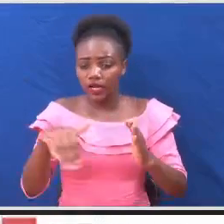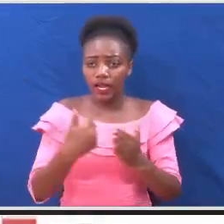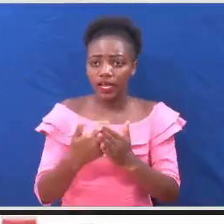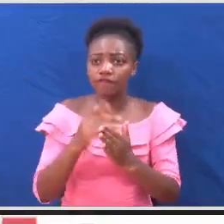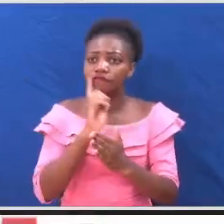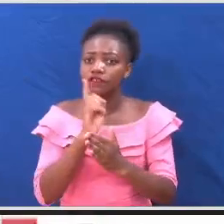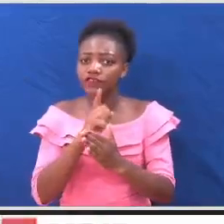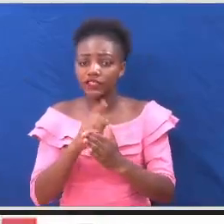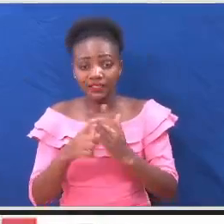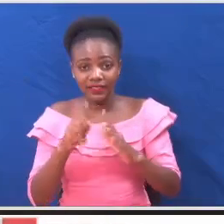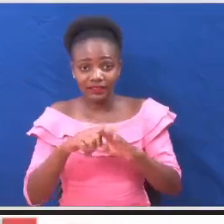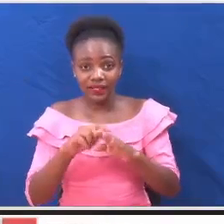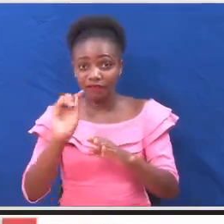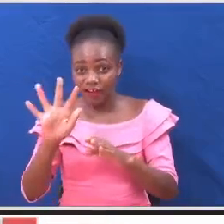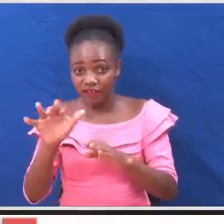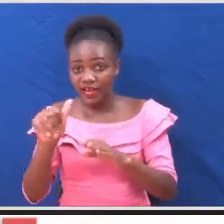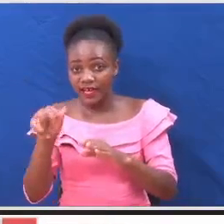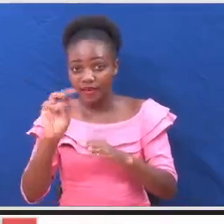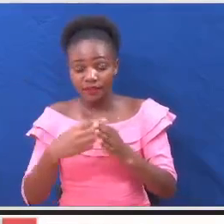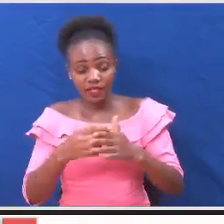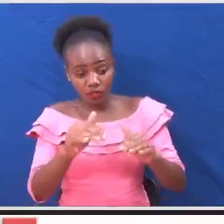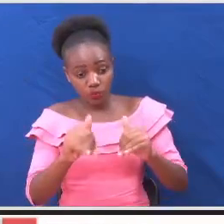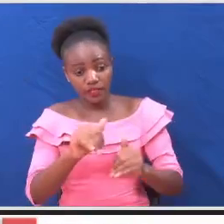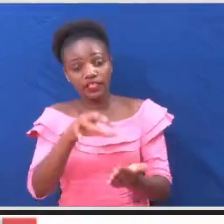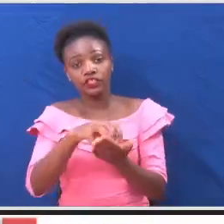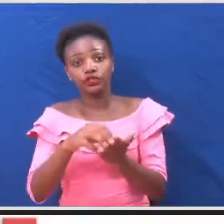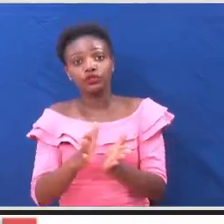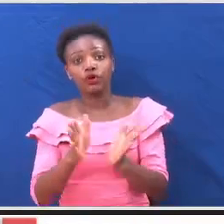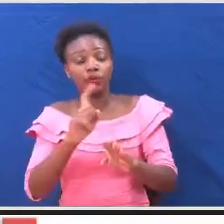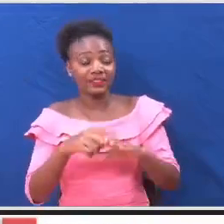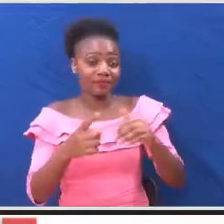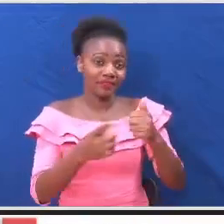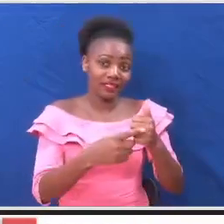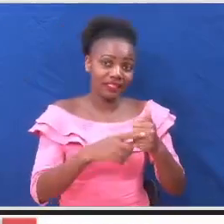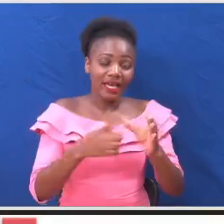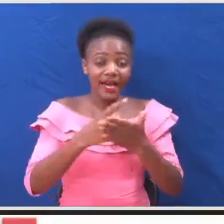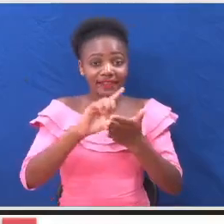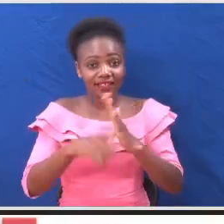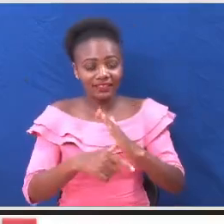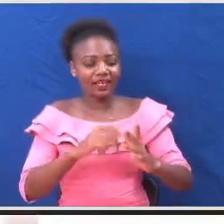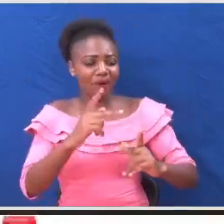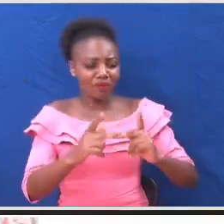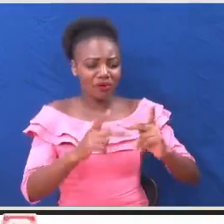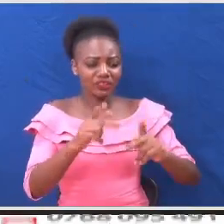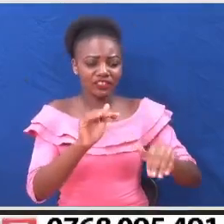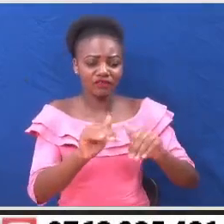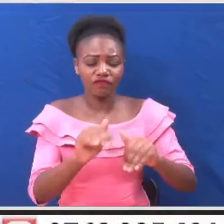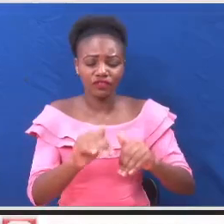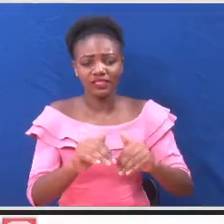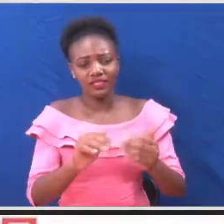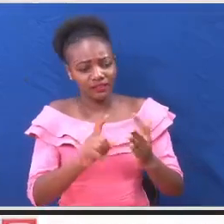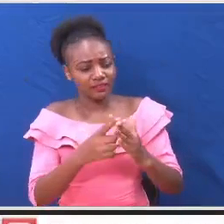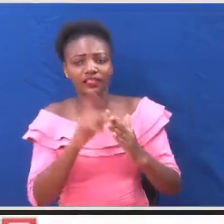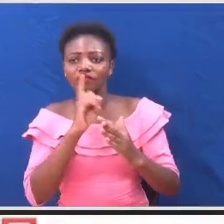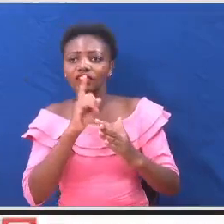masaa ya Kama saa 11 Hivi wakasubiri vituo kufunguliwa maeneo ya saa 12 na walikuwa wamepangwa kwa mpangilio wa alfabeti wale